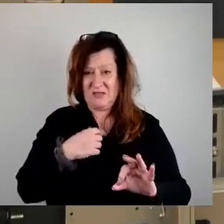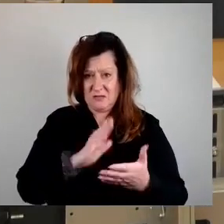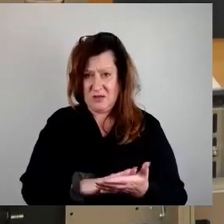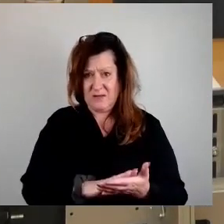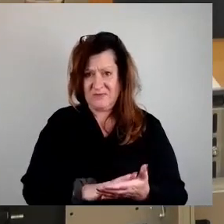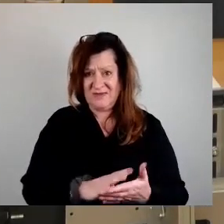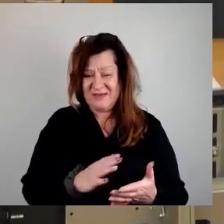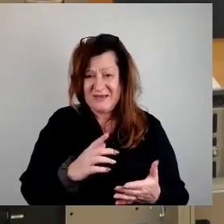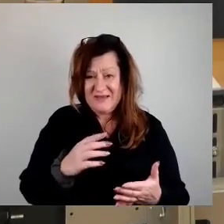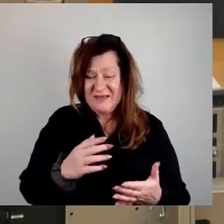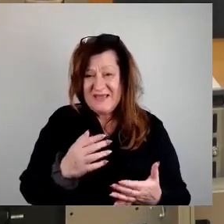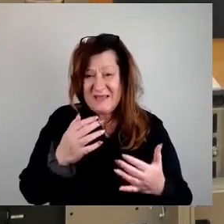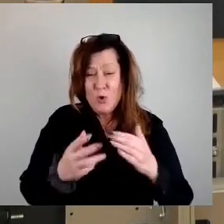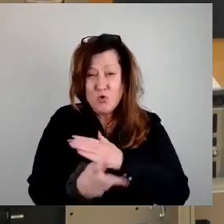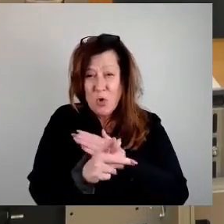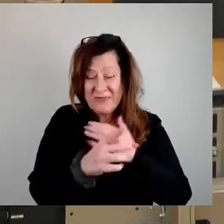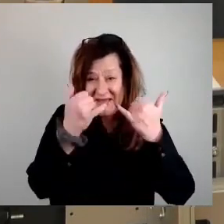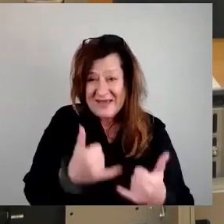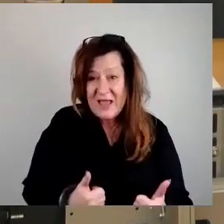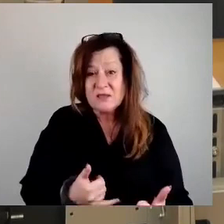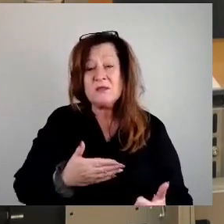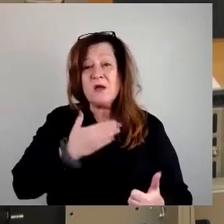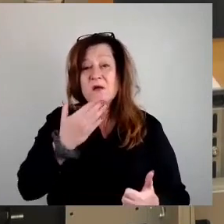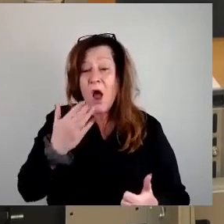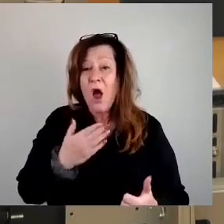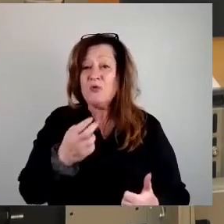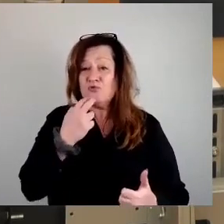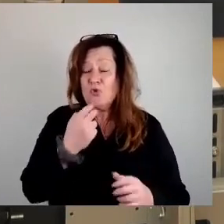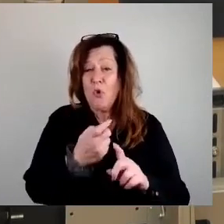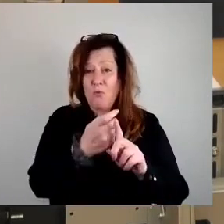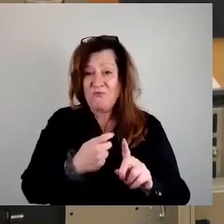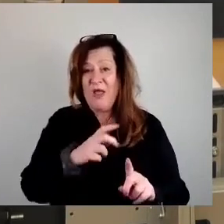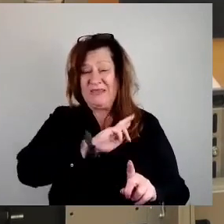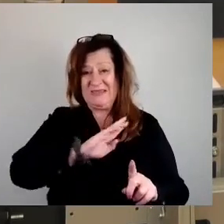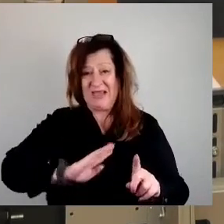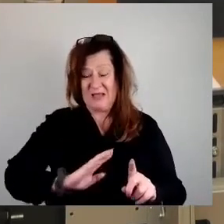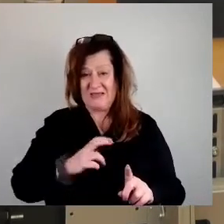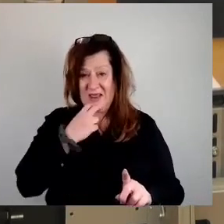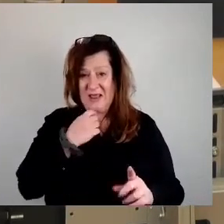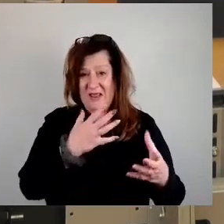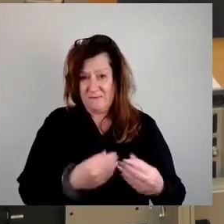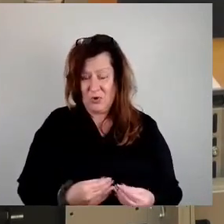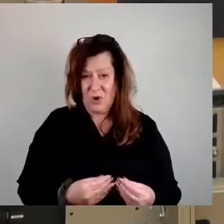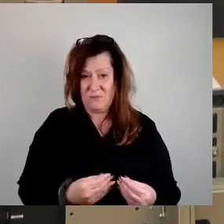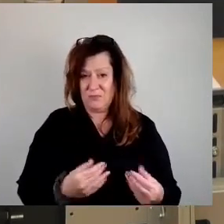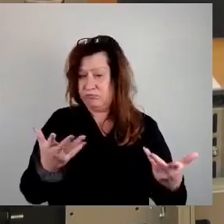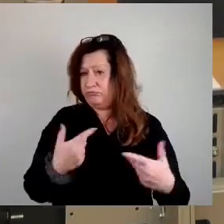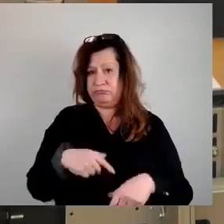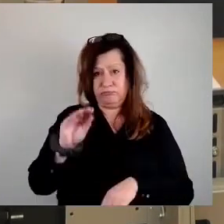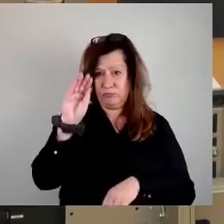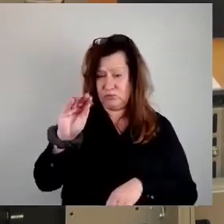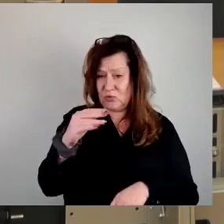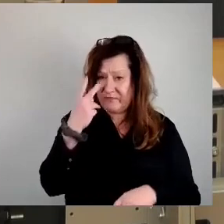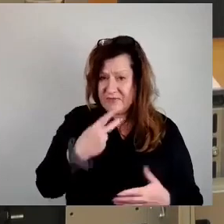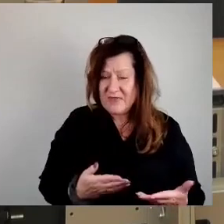und Strom beziehen, logischerweise von der Sachsenenergie, weil nur die kann Gas beziehen, wenn Gas in der Zukunft immer weniger Anteil